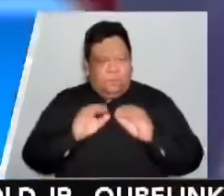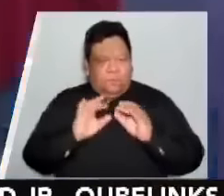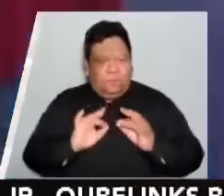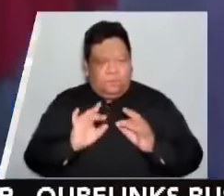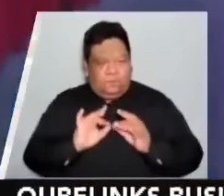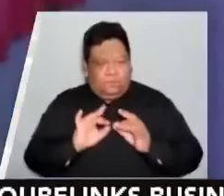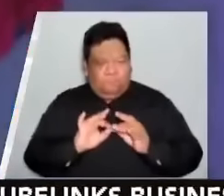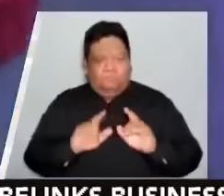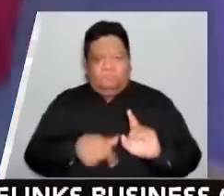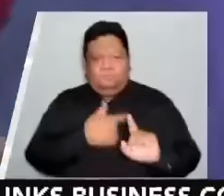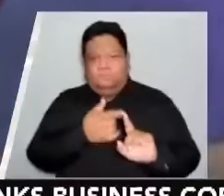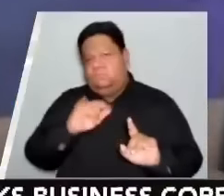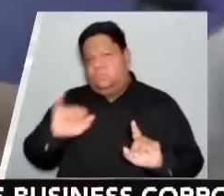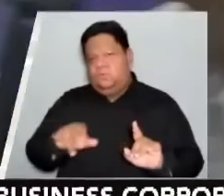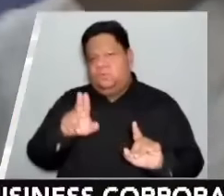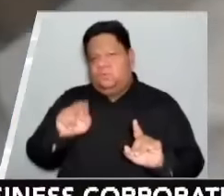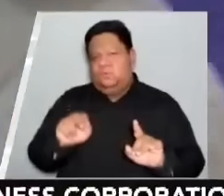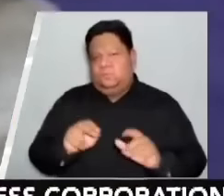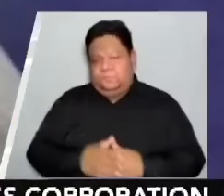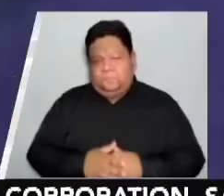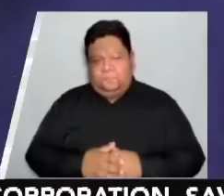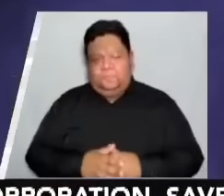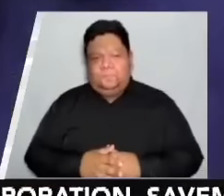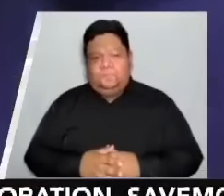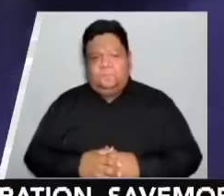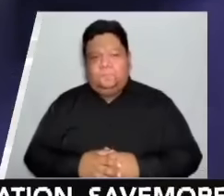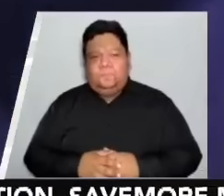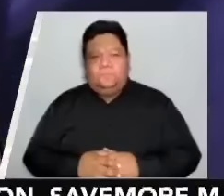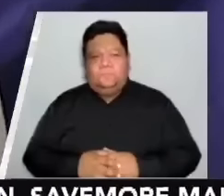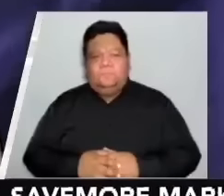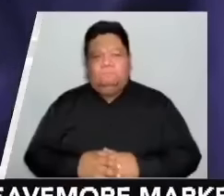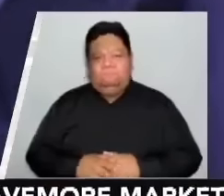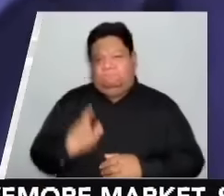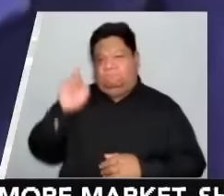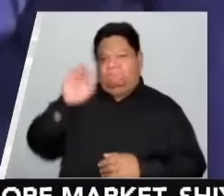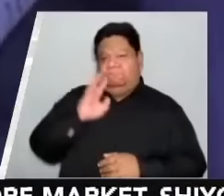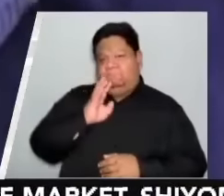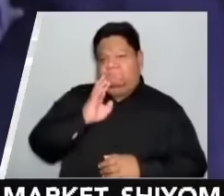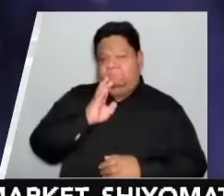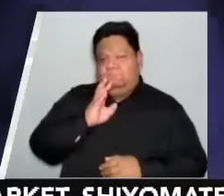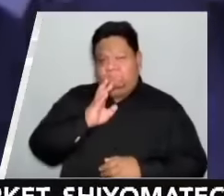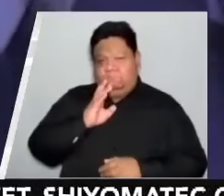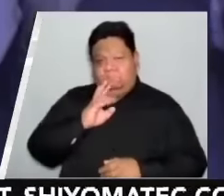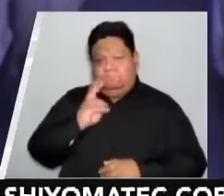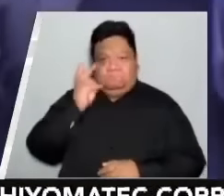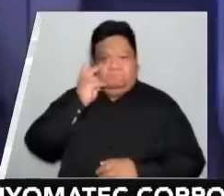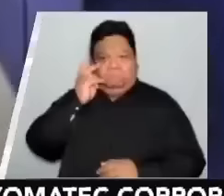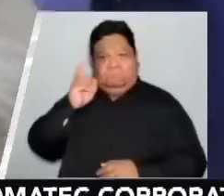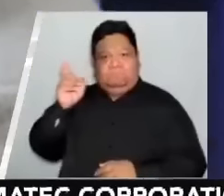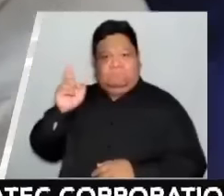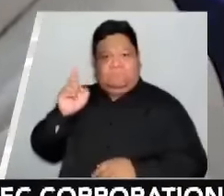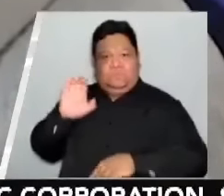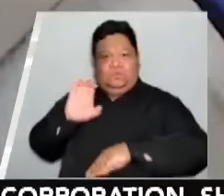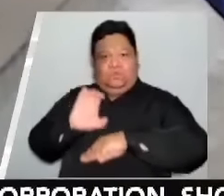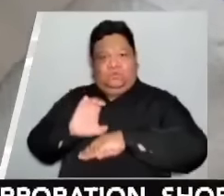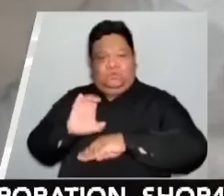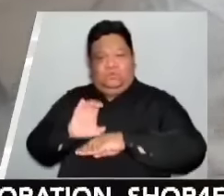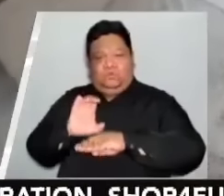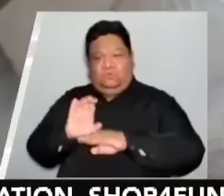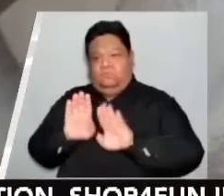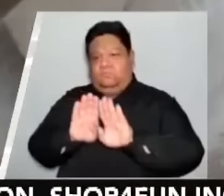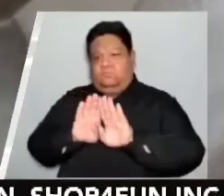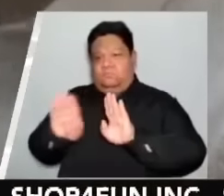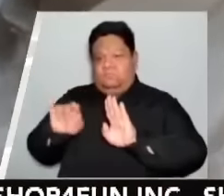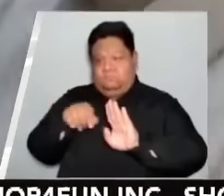Ito po Ito yung yung cathedral pag bukas mo sa ano rito This is not the Secret